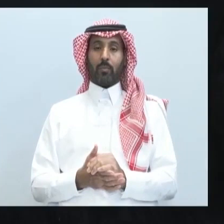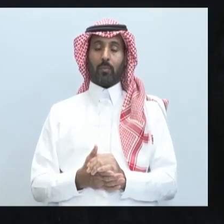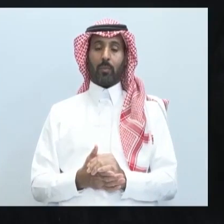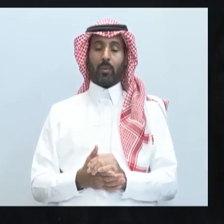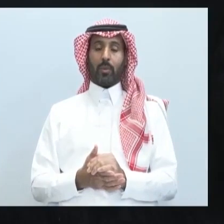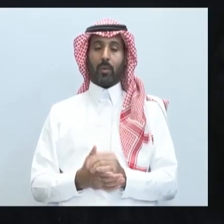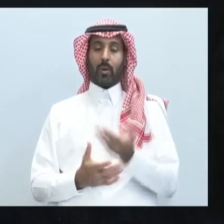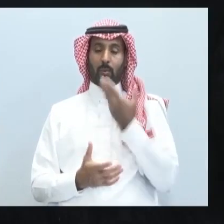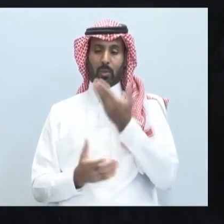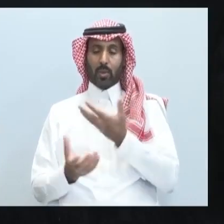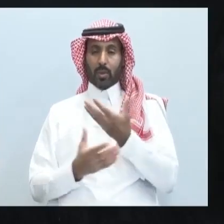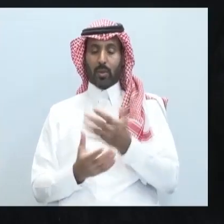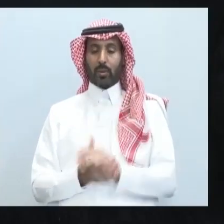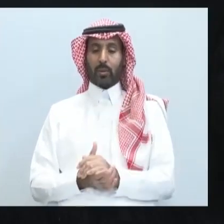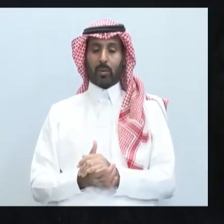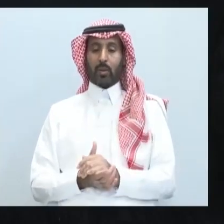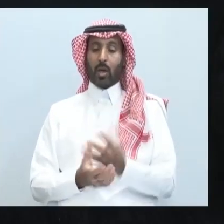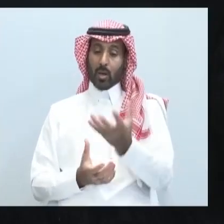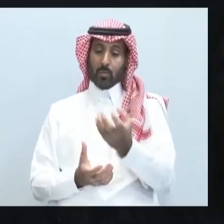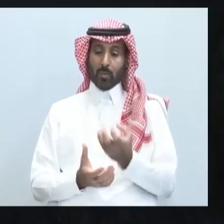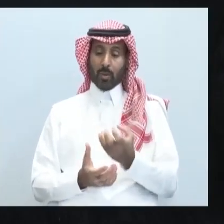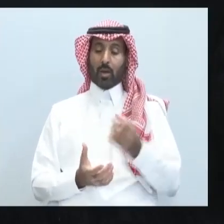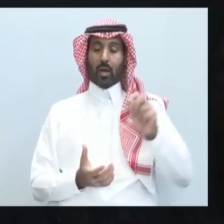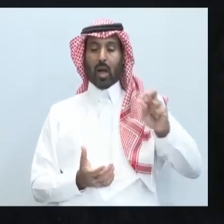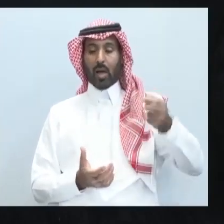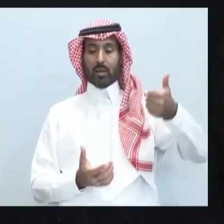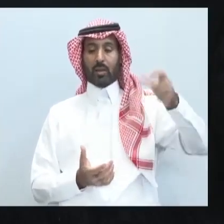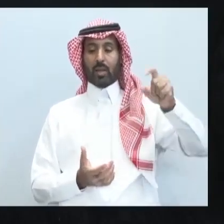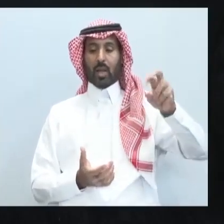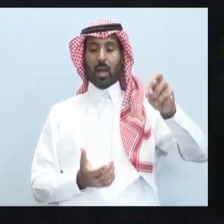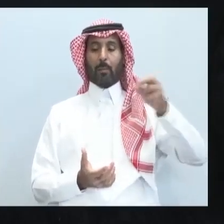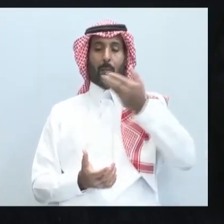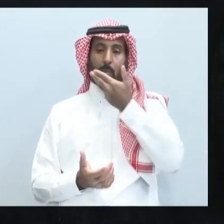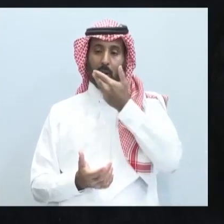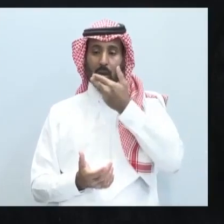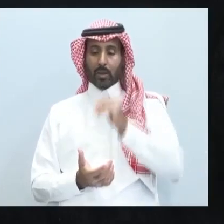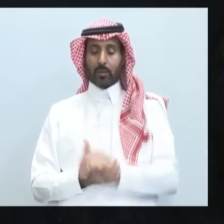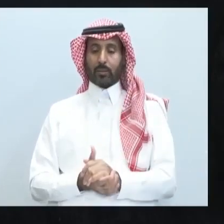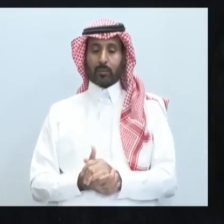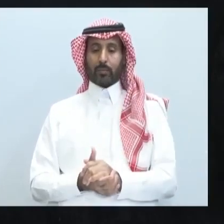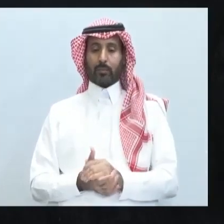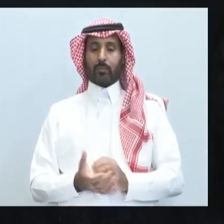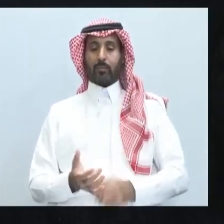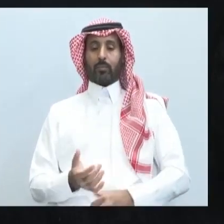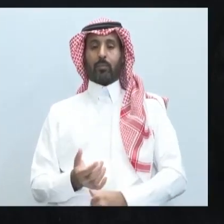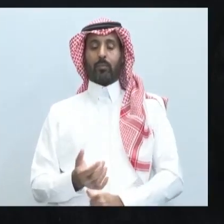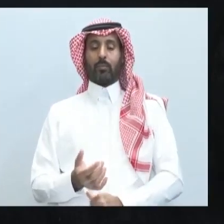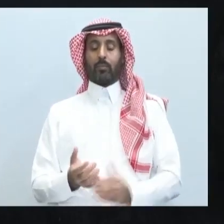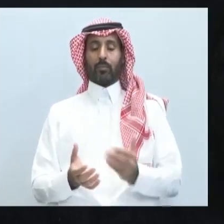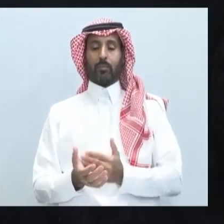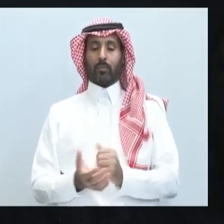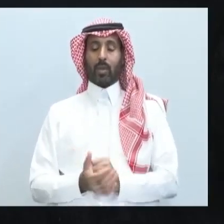عن حمض وما دام انه الماء استقبل فهو يعتبر قاعده اذا في هذه الحاله القاعده هو الاتش تو او